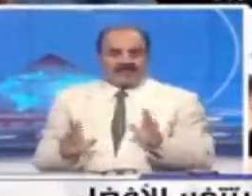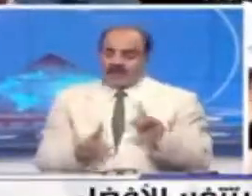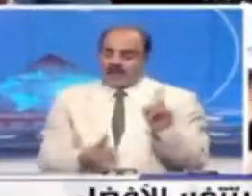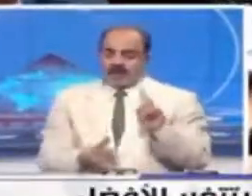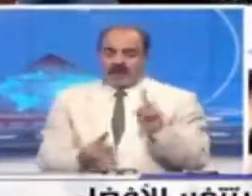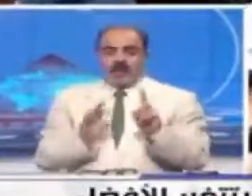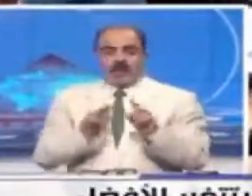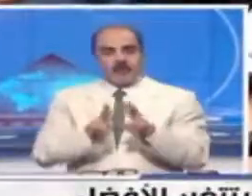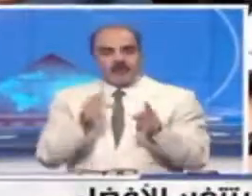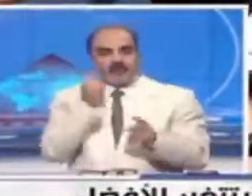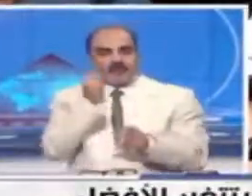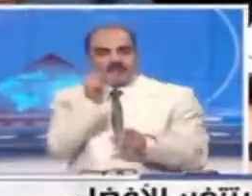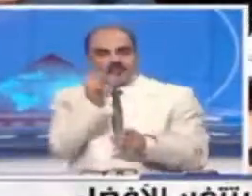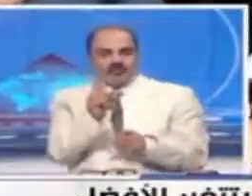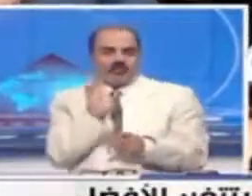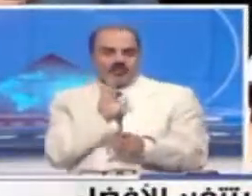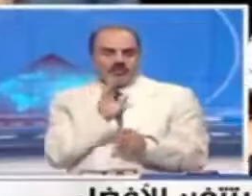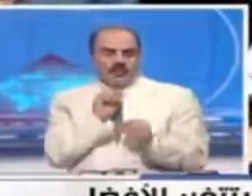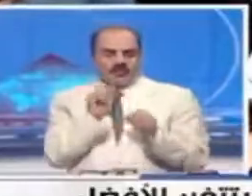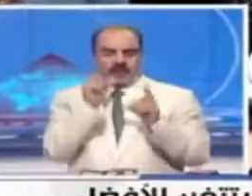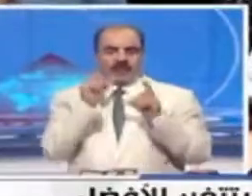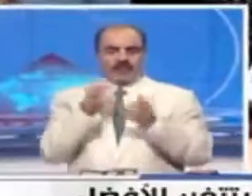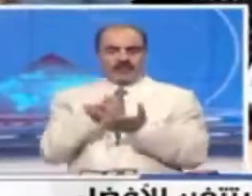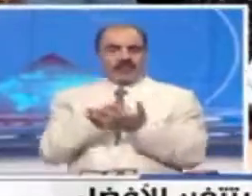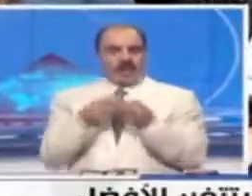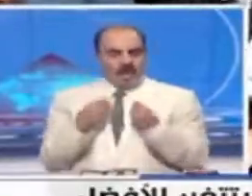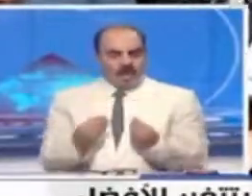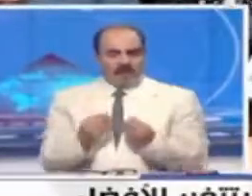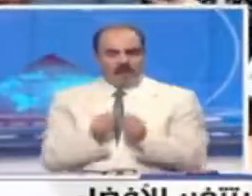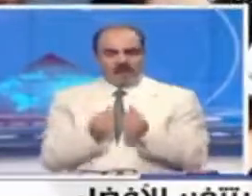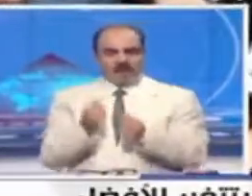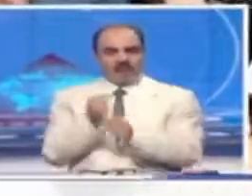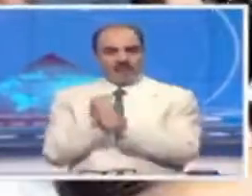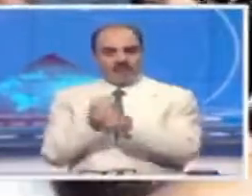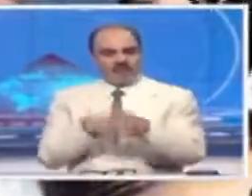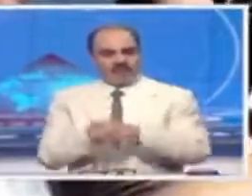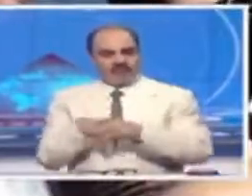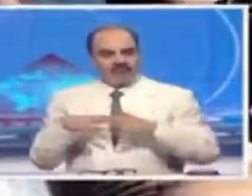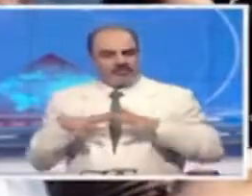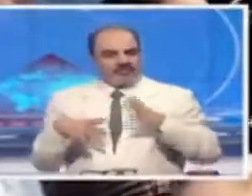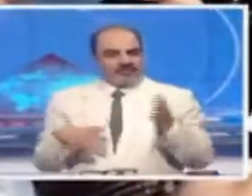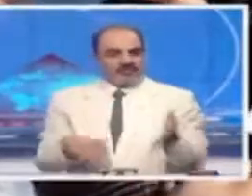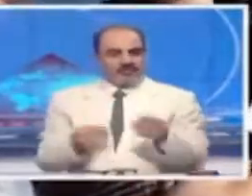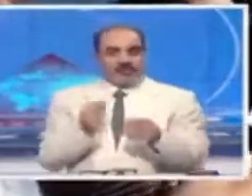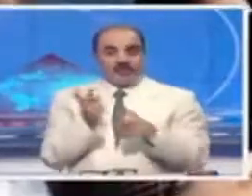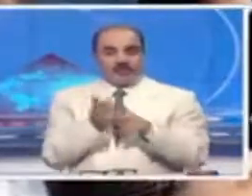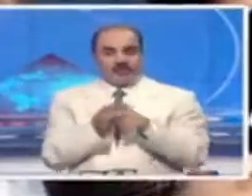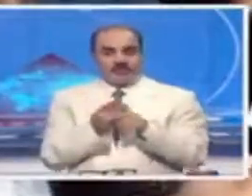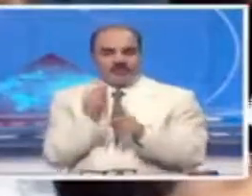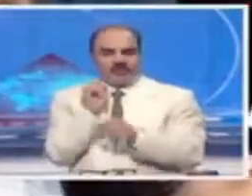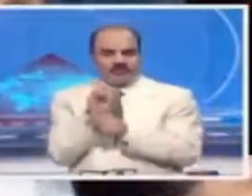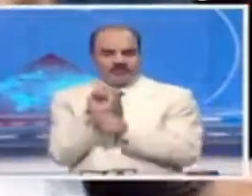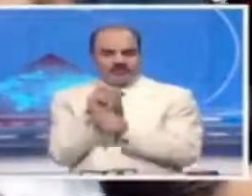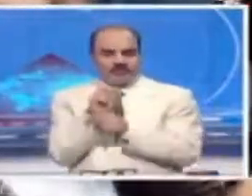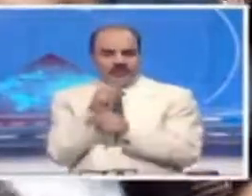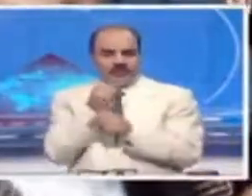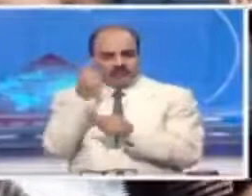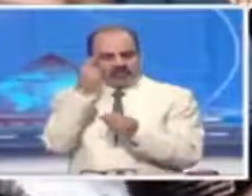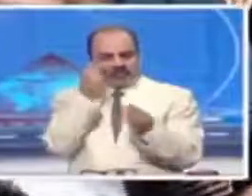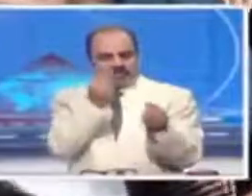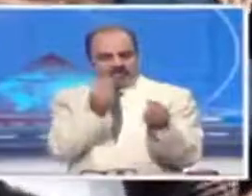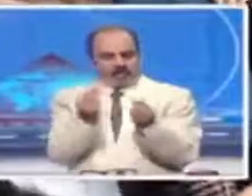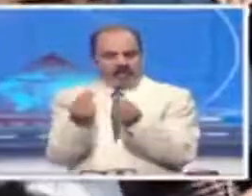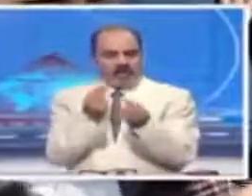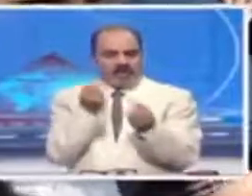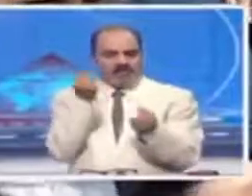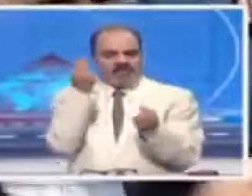الارض، لا فيها مكون سكن كريم، فيها مكون تمكين اقتصادي، والاهم من كل ده هو الوعي ونشر الفكر الصحيح القويم اللي